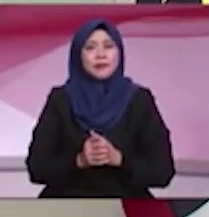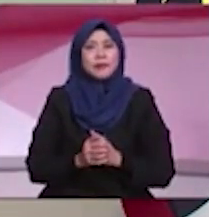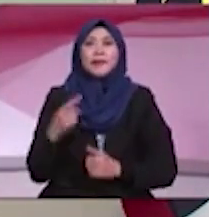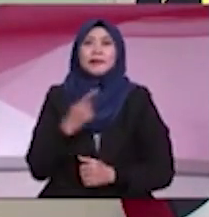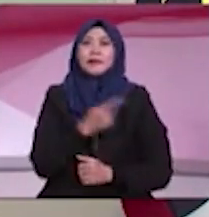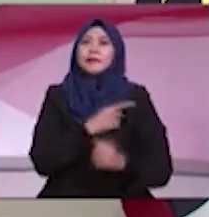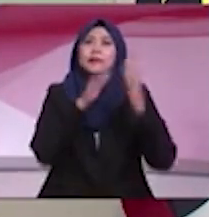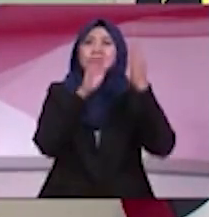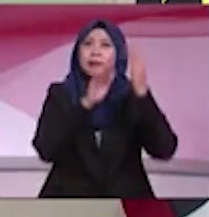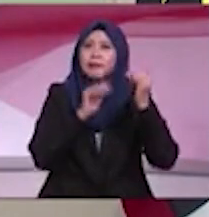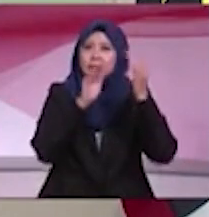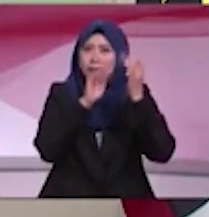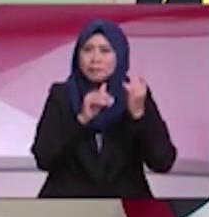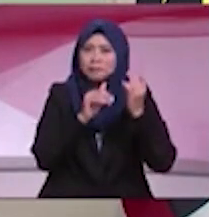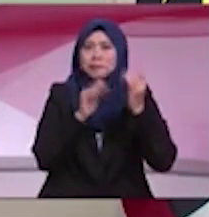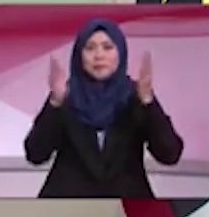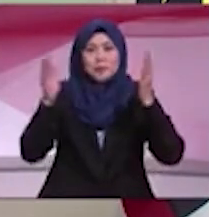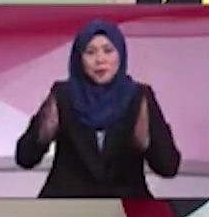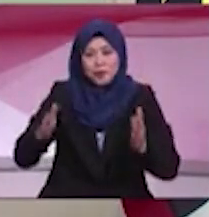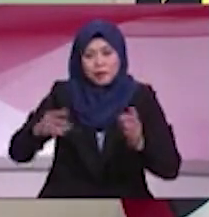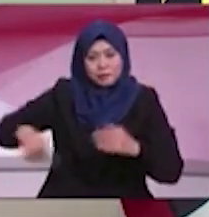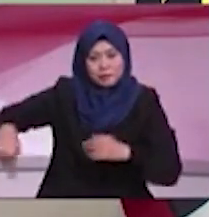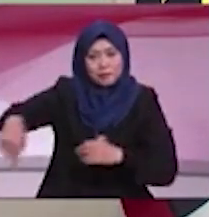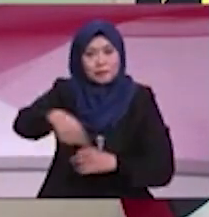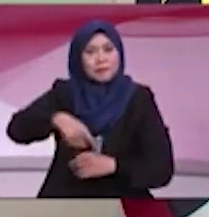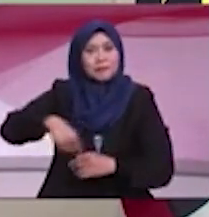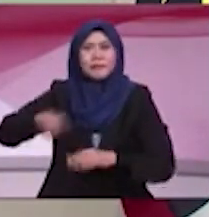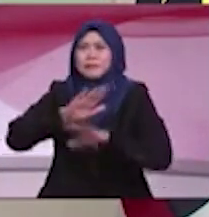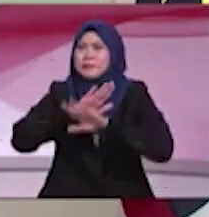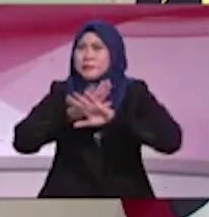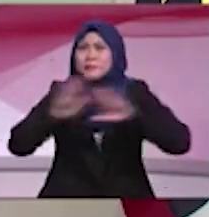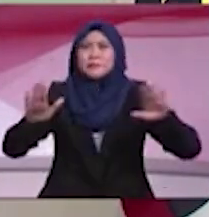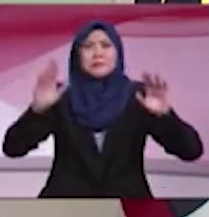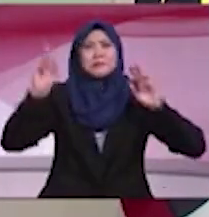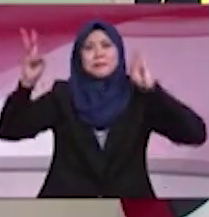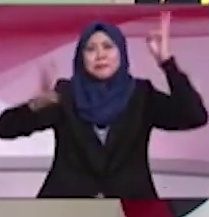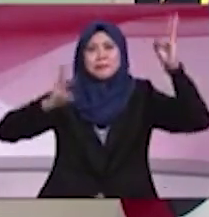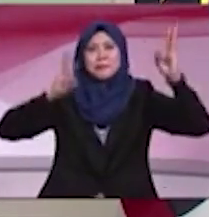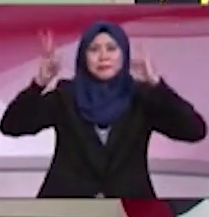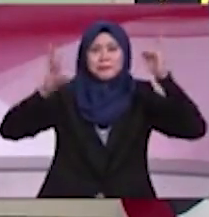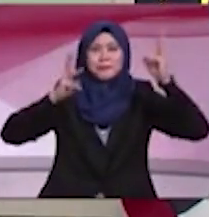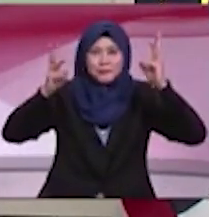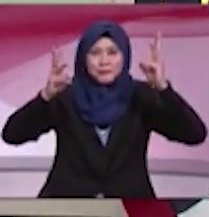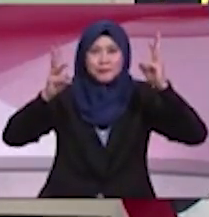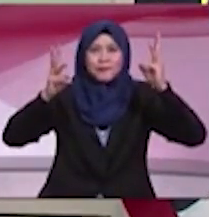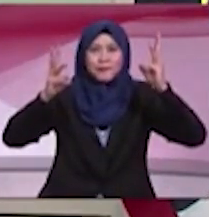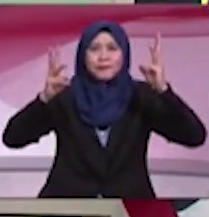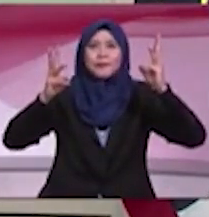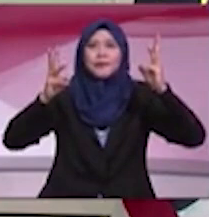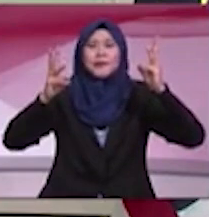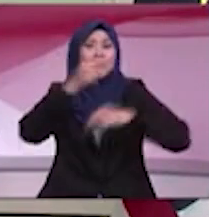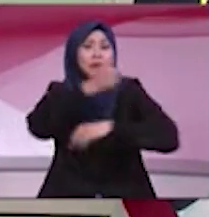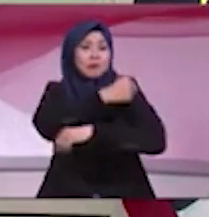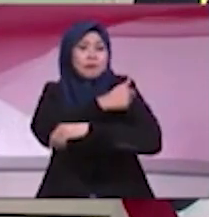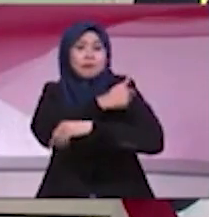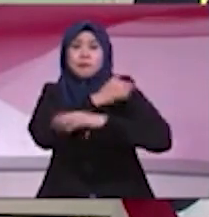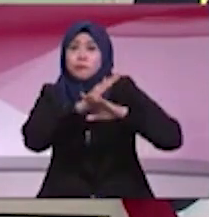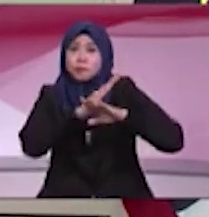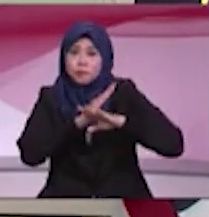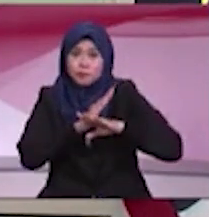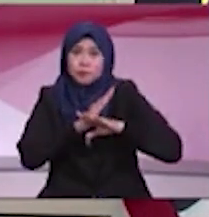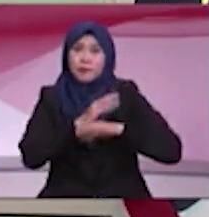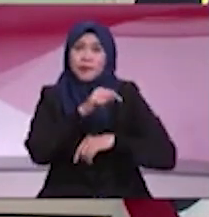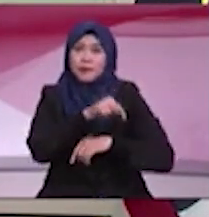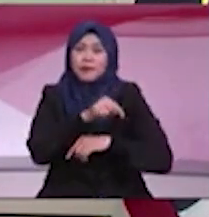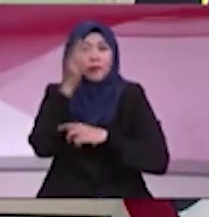berharap ramai-ramai tidak perlu bimbang akan keberkesanan website ini